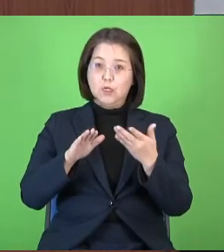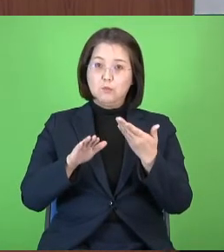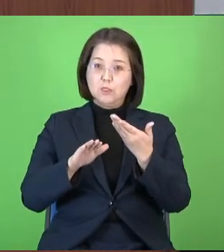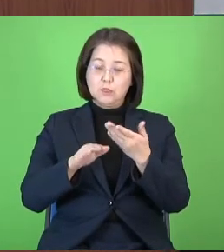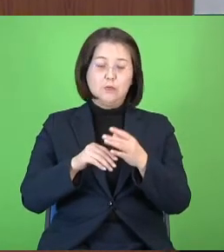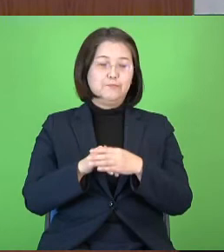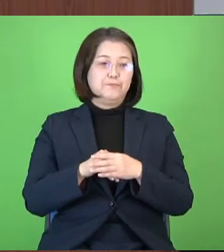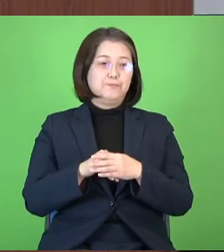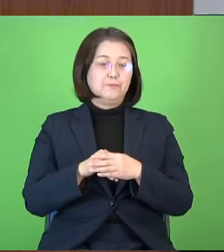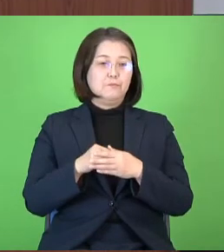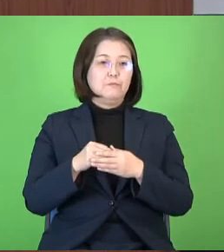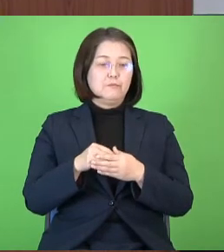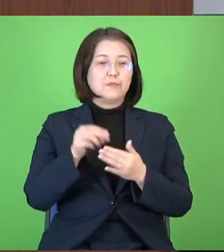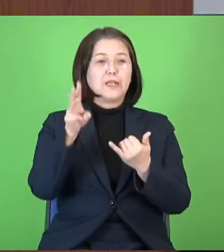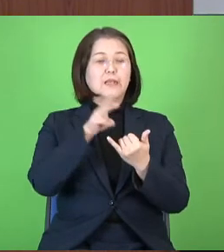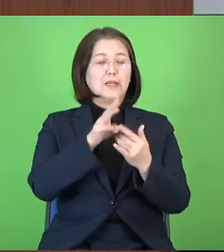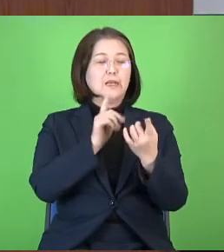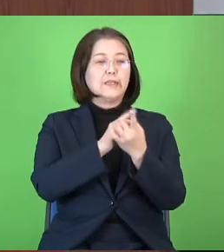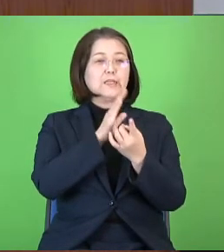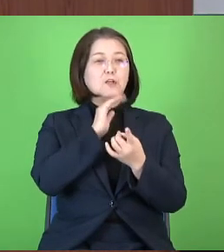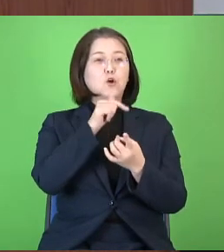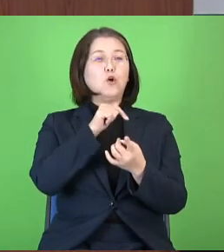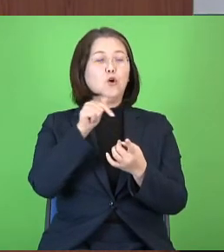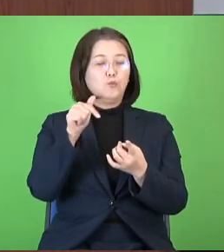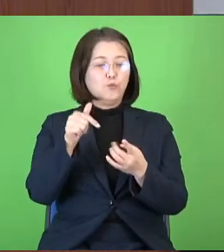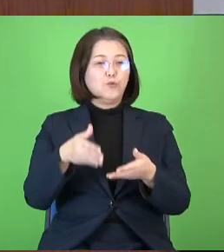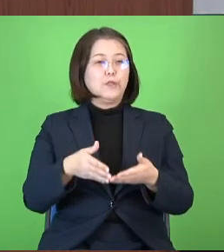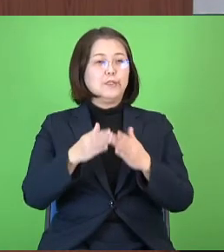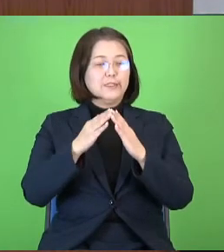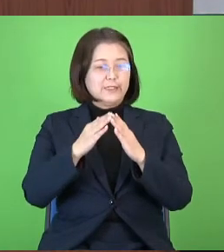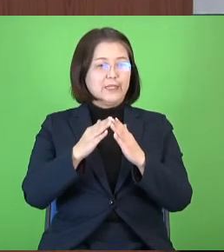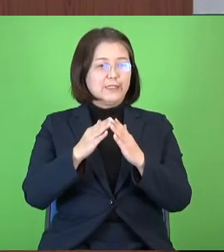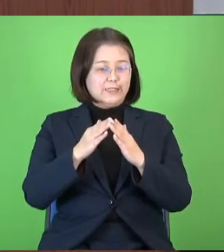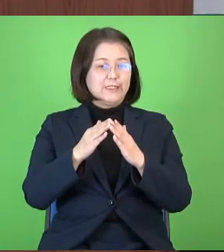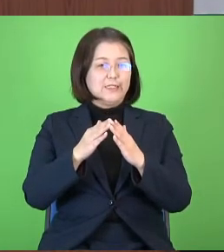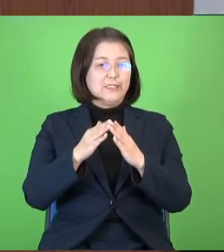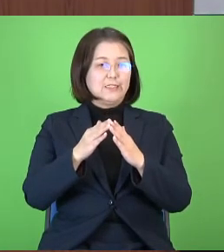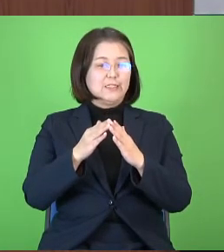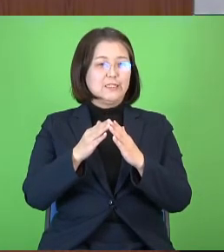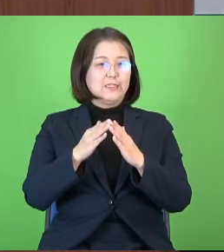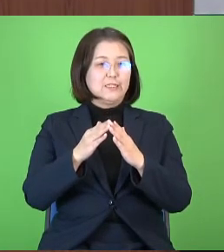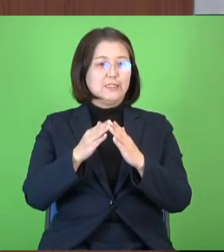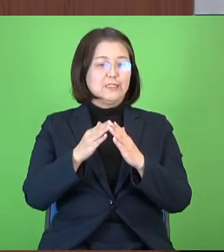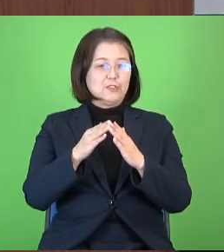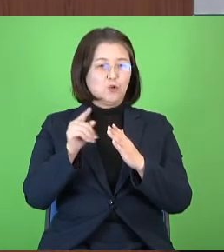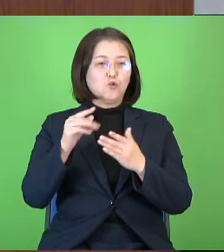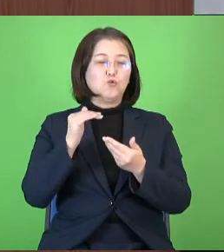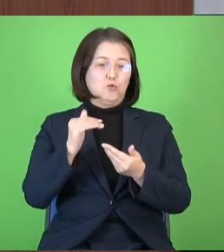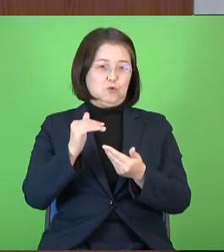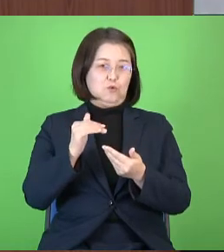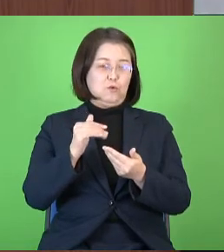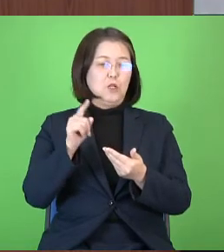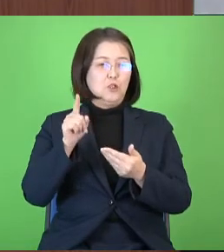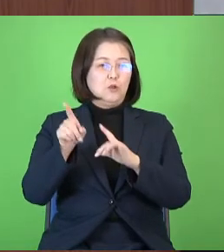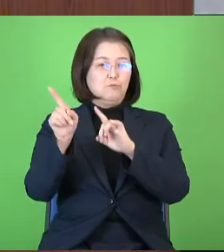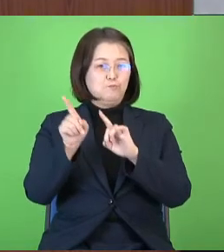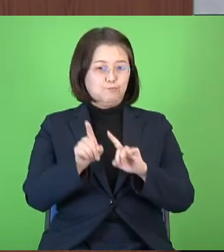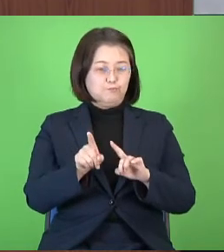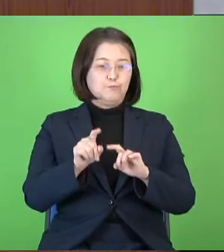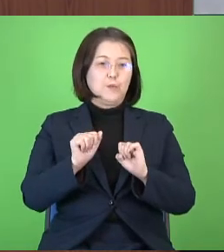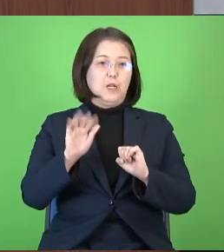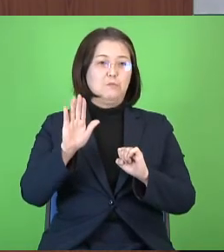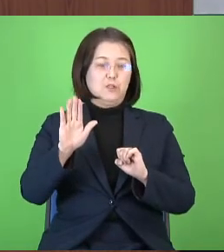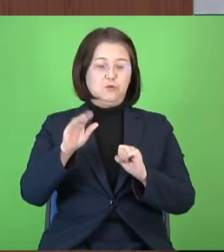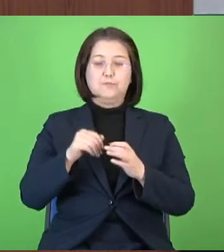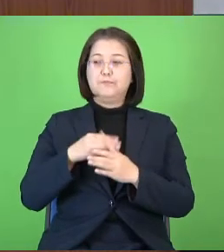夫妻に対する運動が必要があればづらいそうなりますねあと例えばそういった災害の規模とかせいかことはなんか基準みたいなの